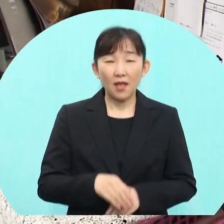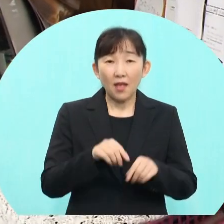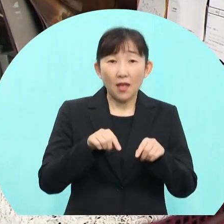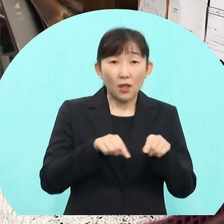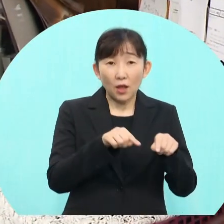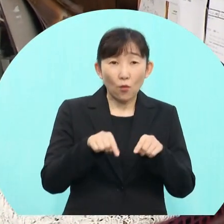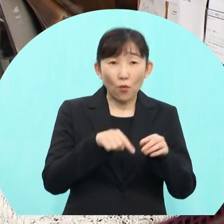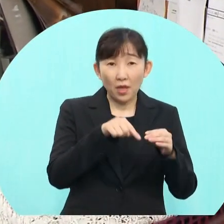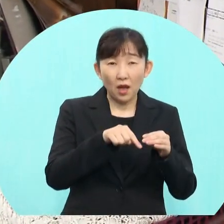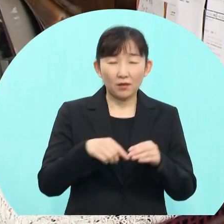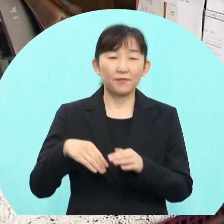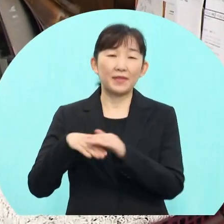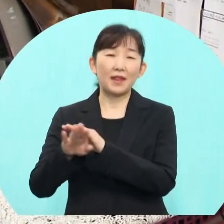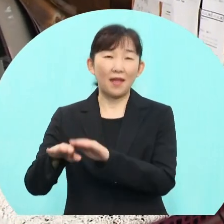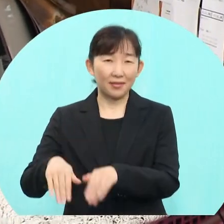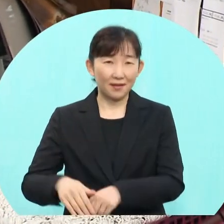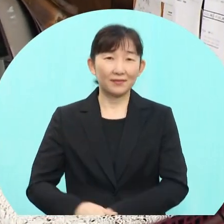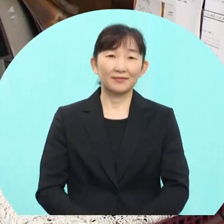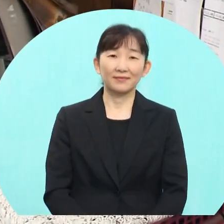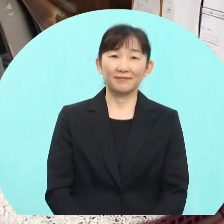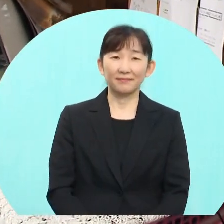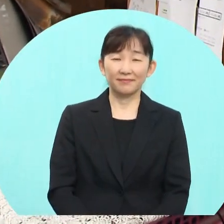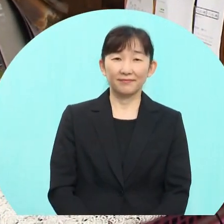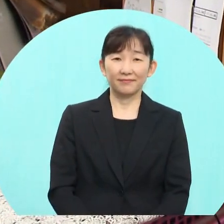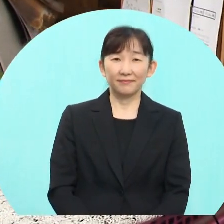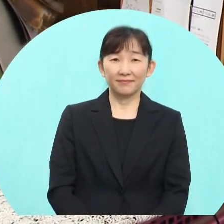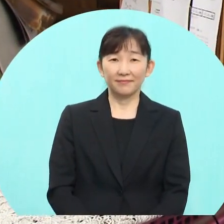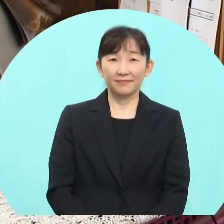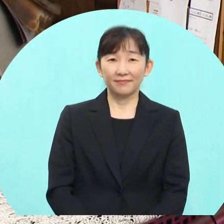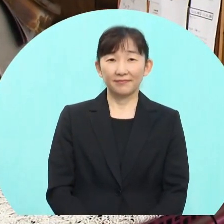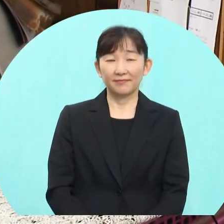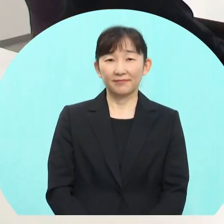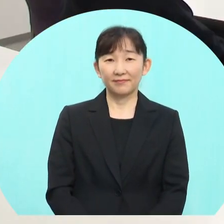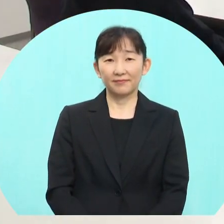あ、レコーダーは 入れた。